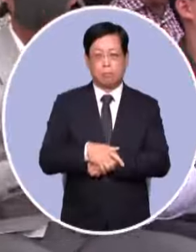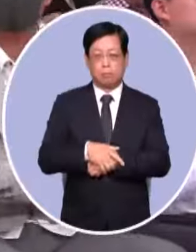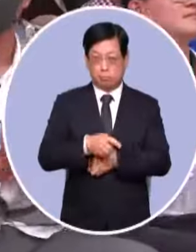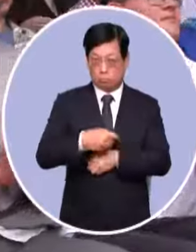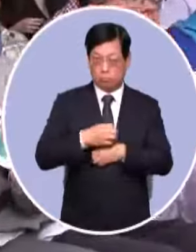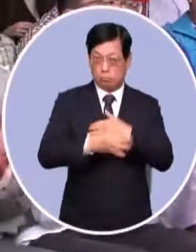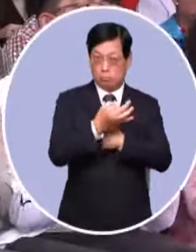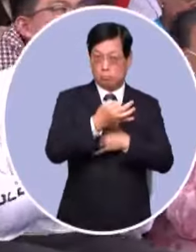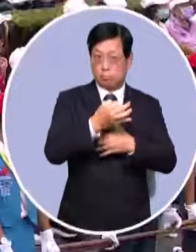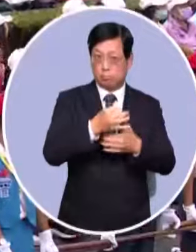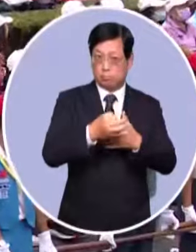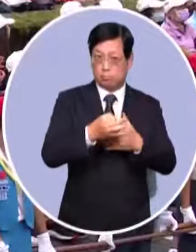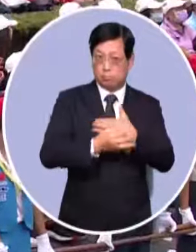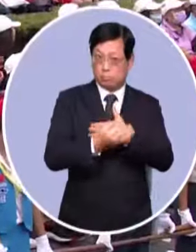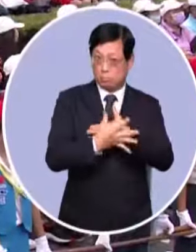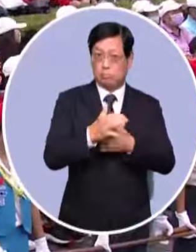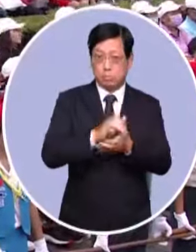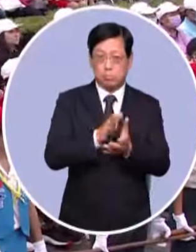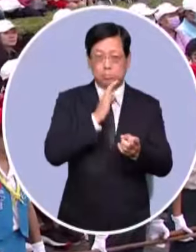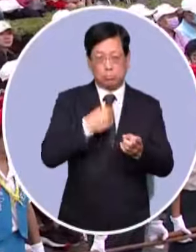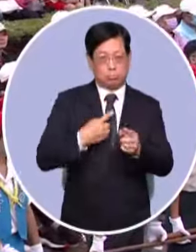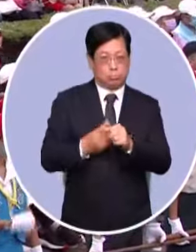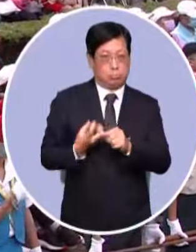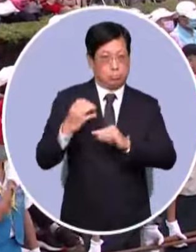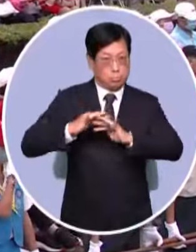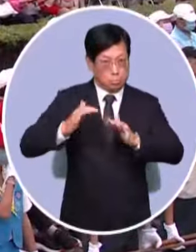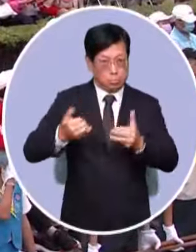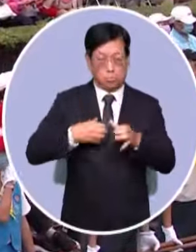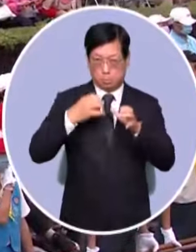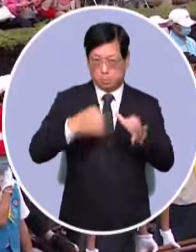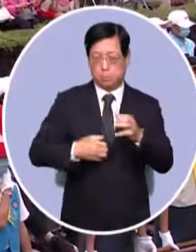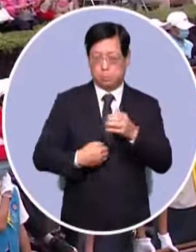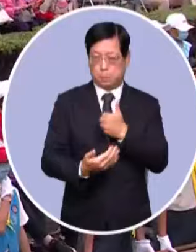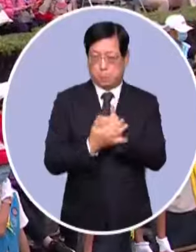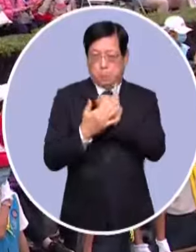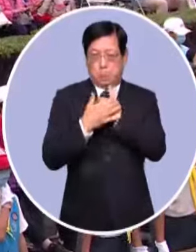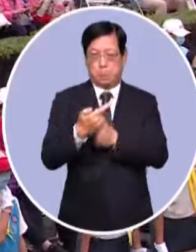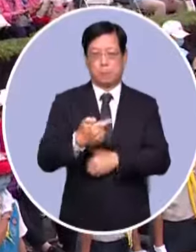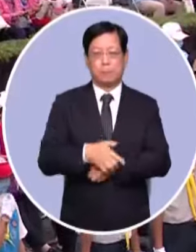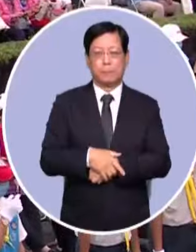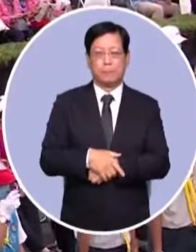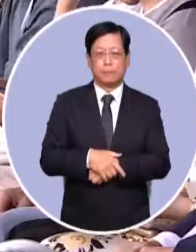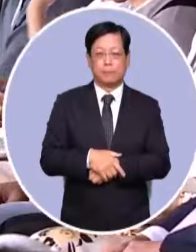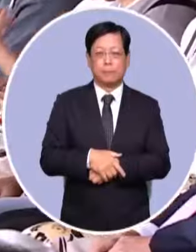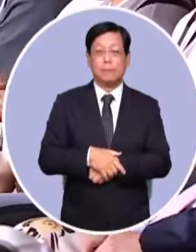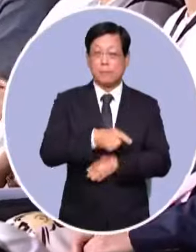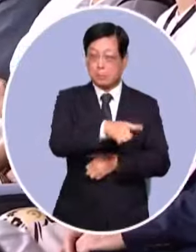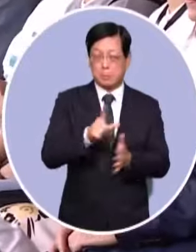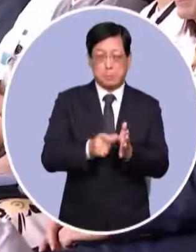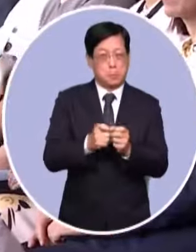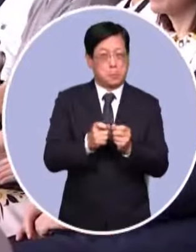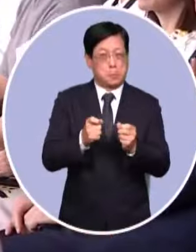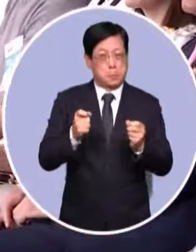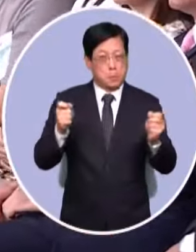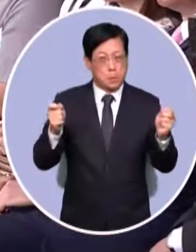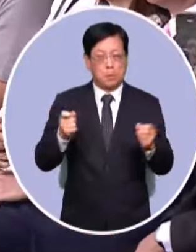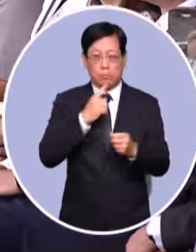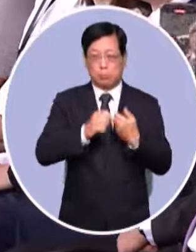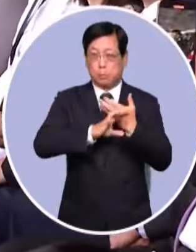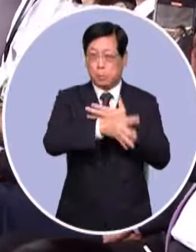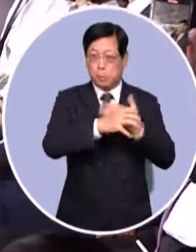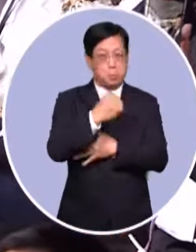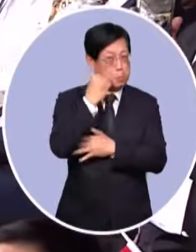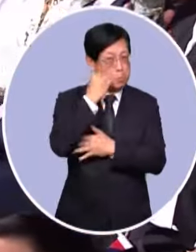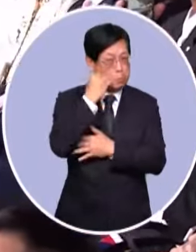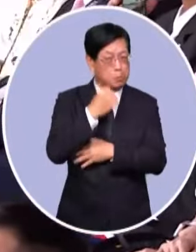胞就是中华民国创建的重要推手。各位长期旅居在